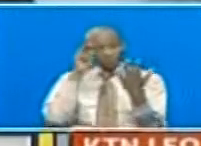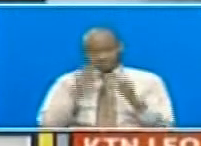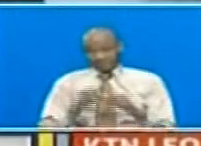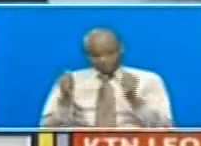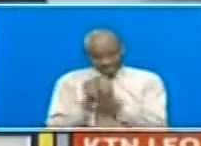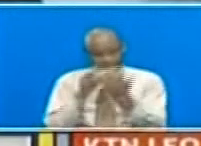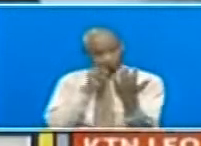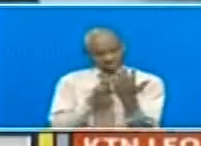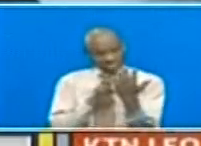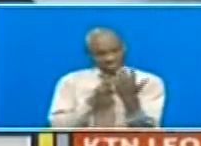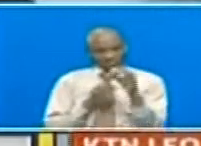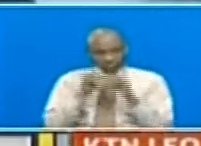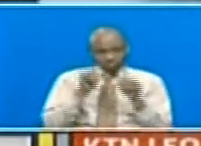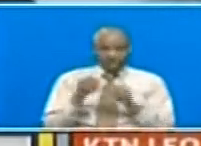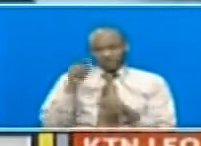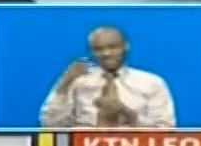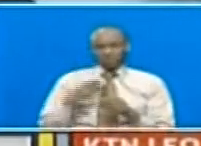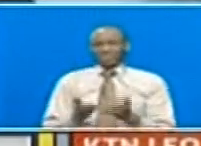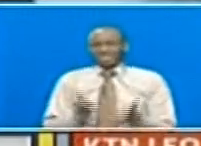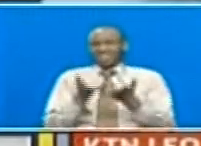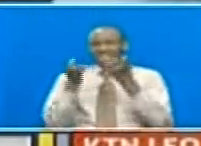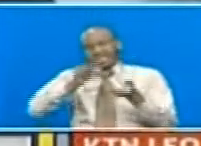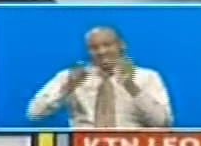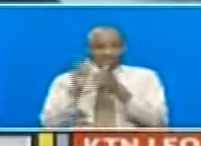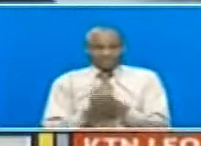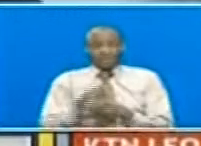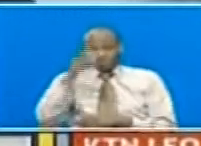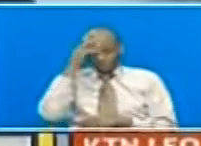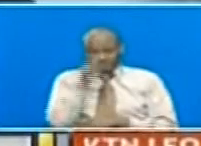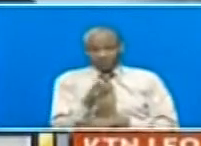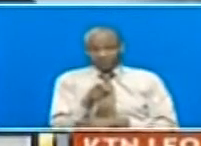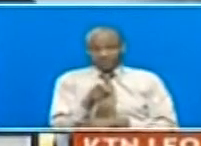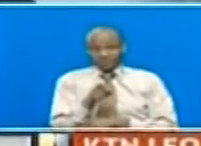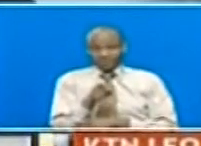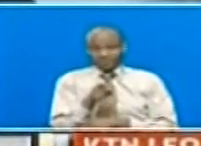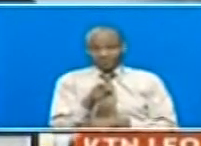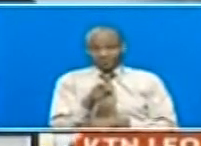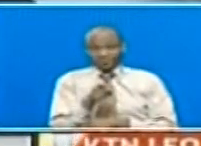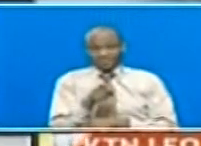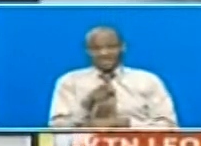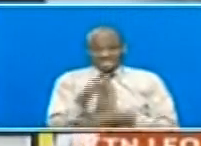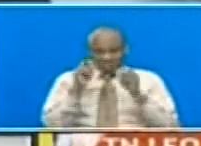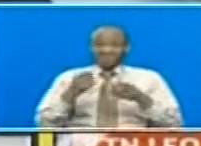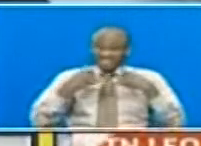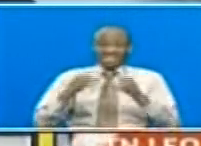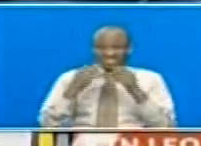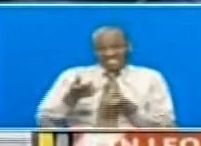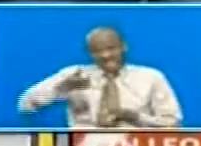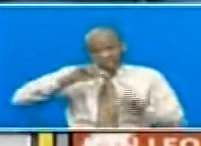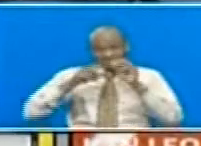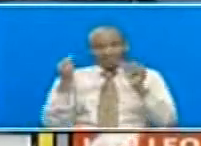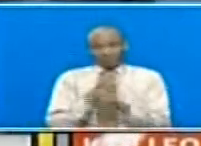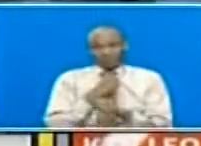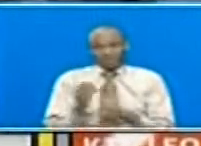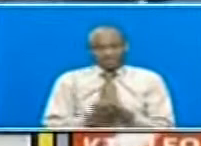wenyewe actors mkaipandisha, niko chini mkaipandisha. Kuna ile unajua hii hata ukaipandisha vipi haipandi.